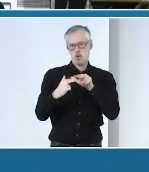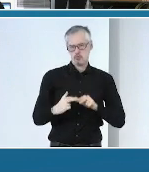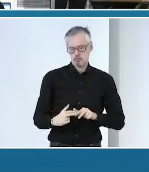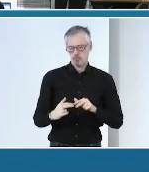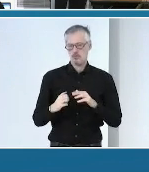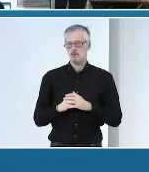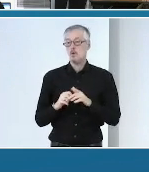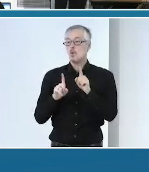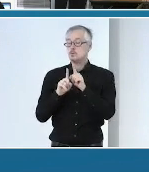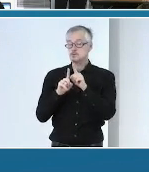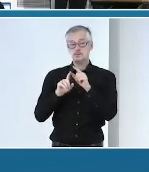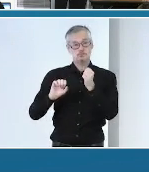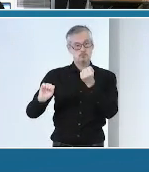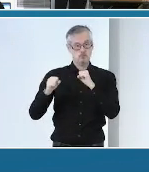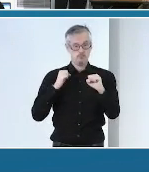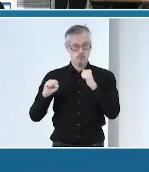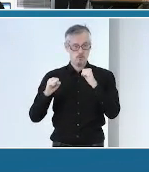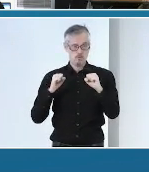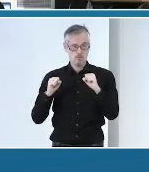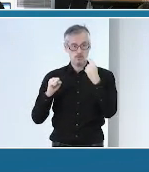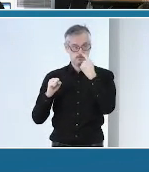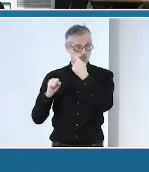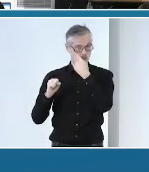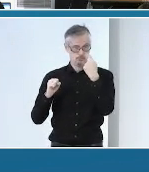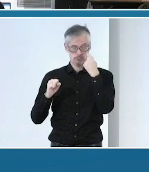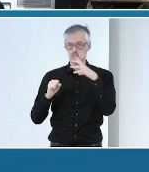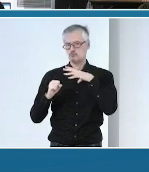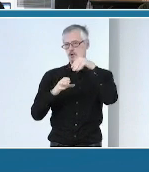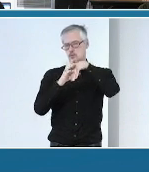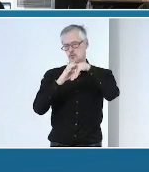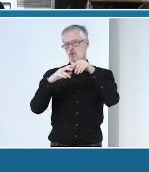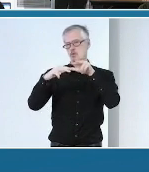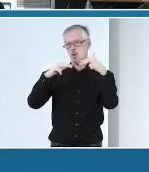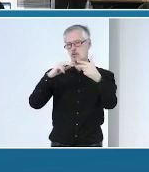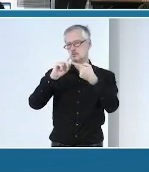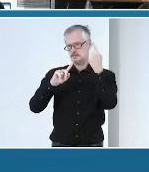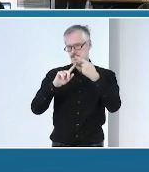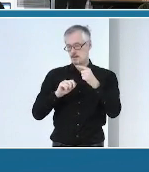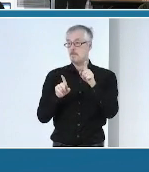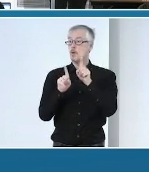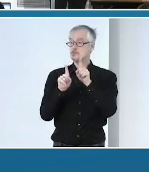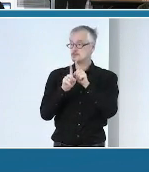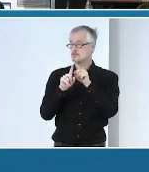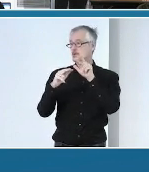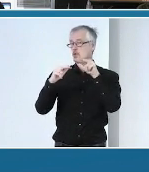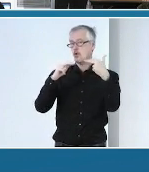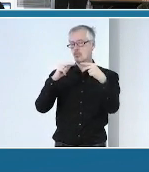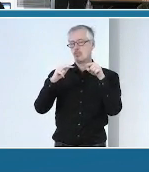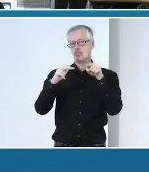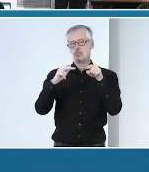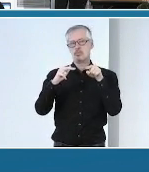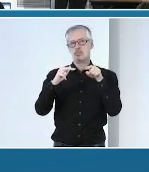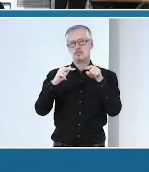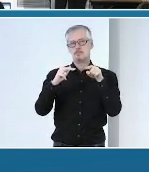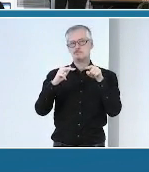au niveau des mouvements des yeux, du regard, et les neurones au niveau